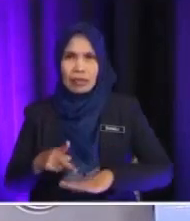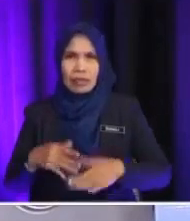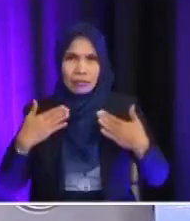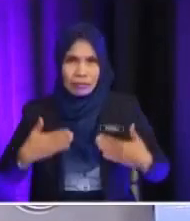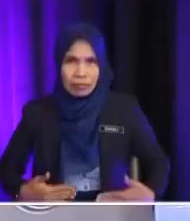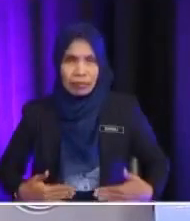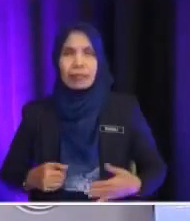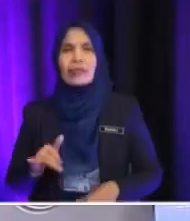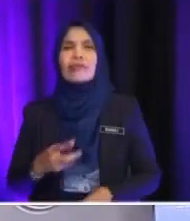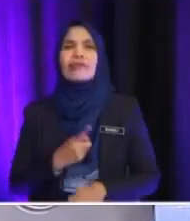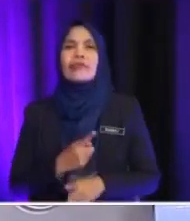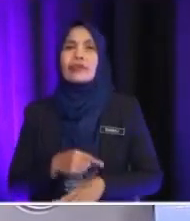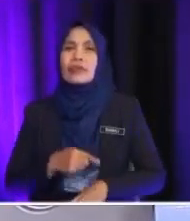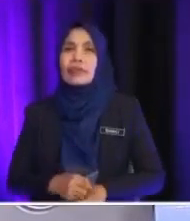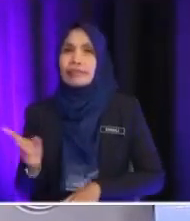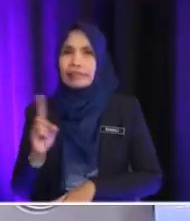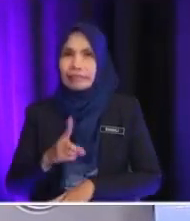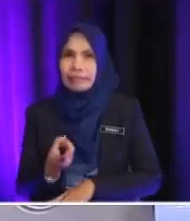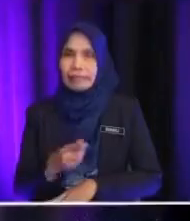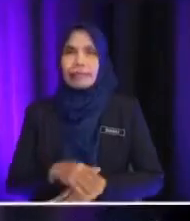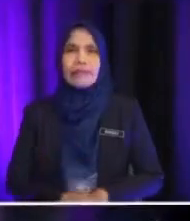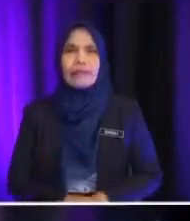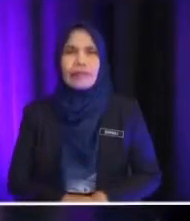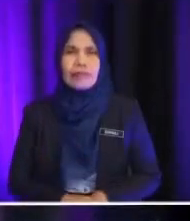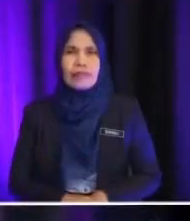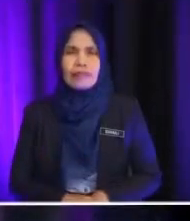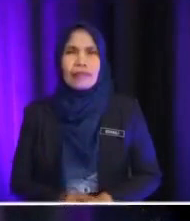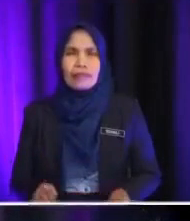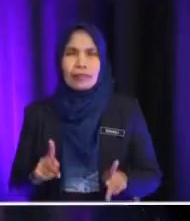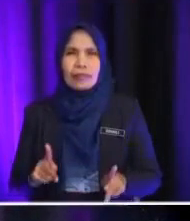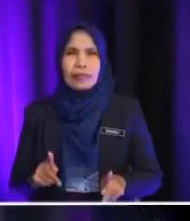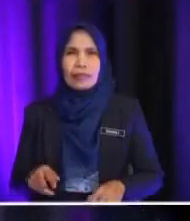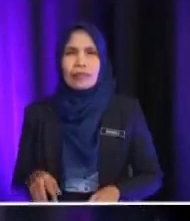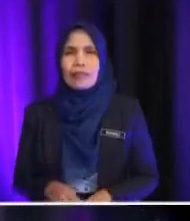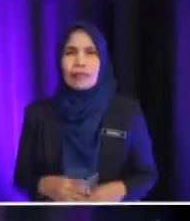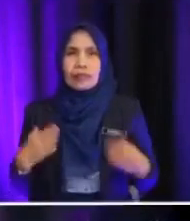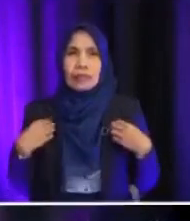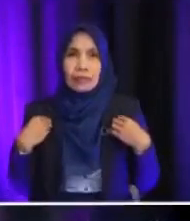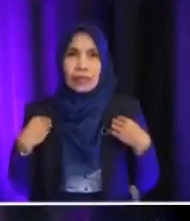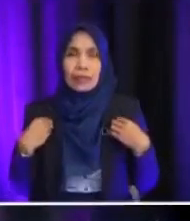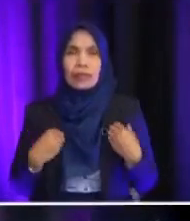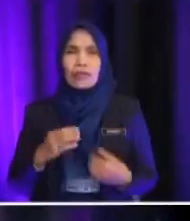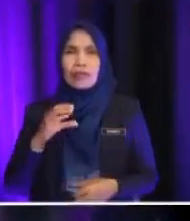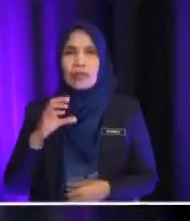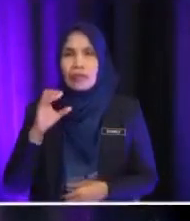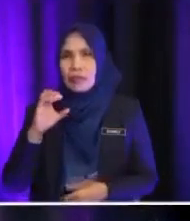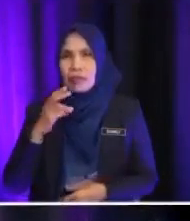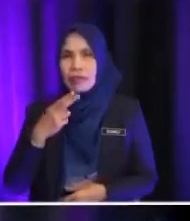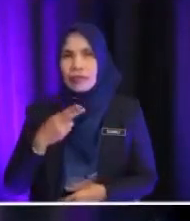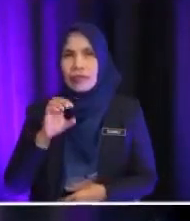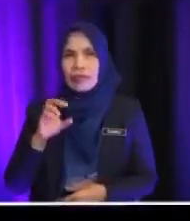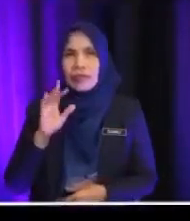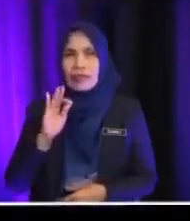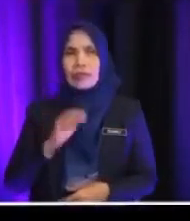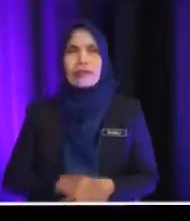okey? Okey. Okey, murid-murid perlulah memakai baju chef. Okey, baju chef, memakai apron, apron